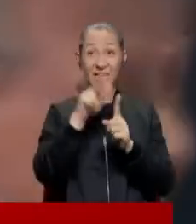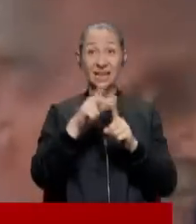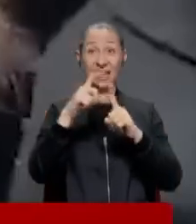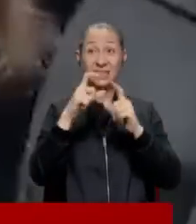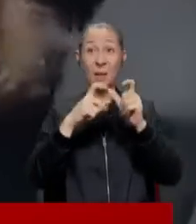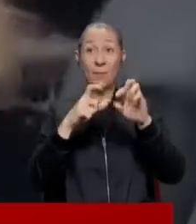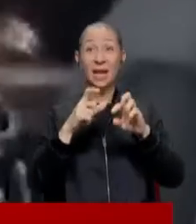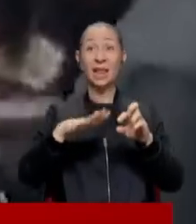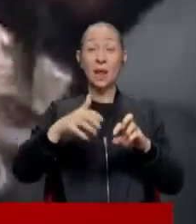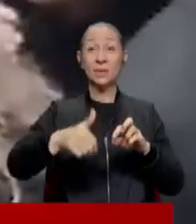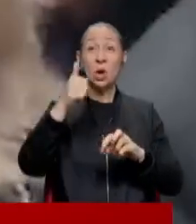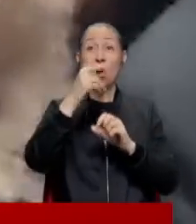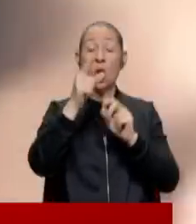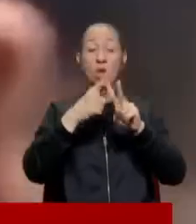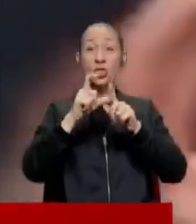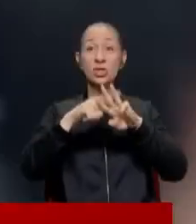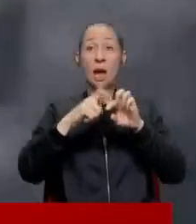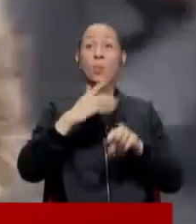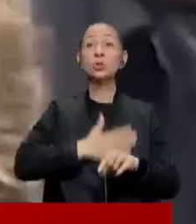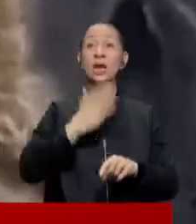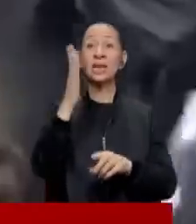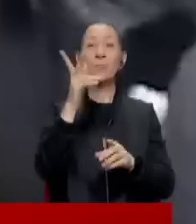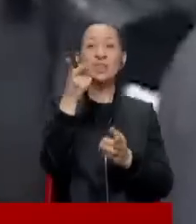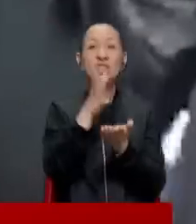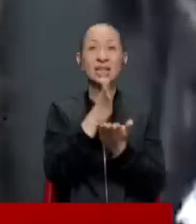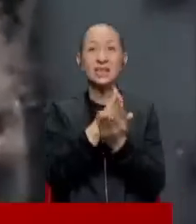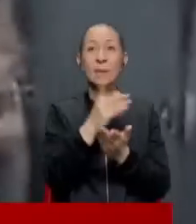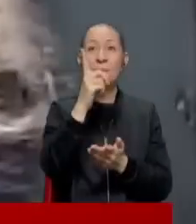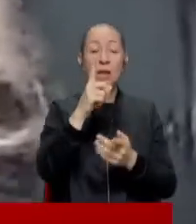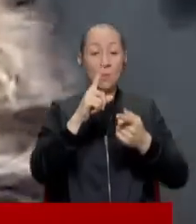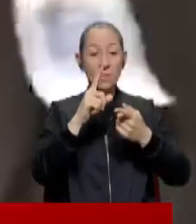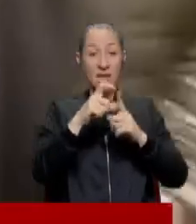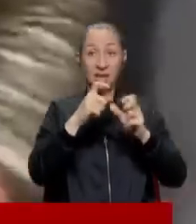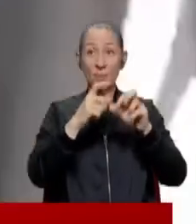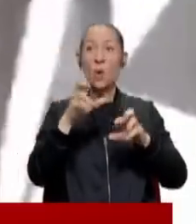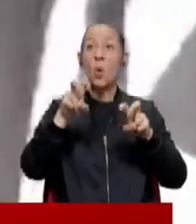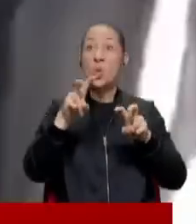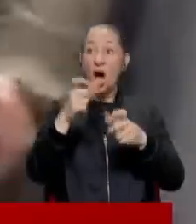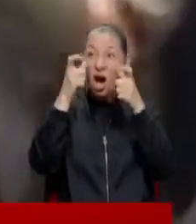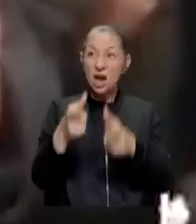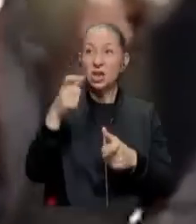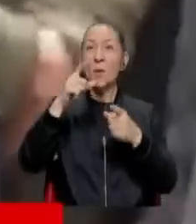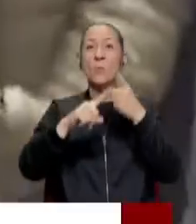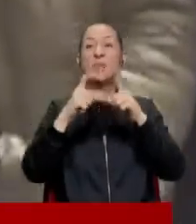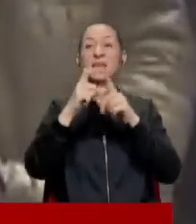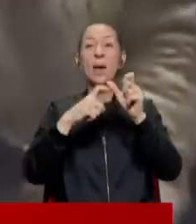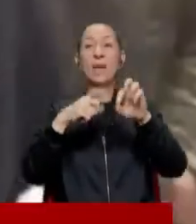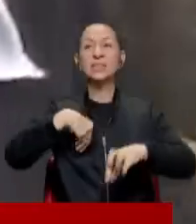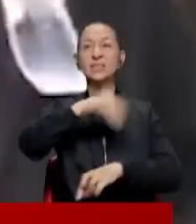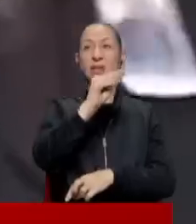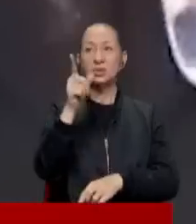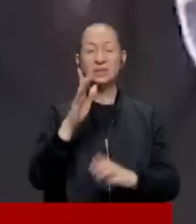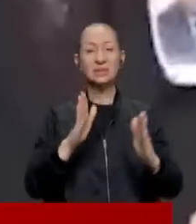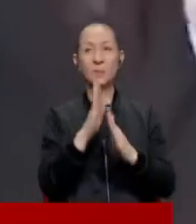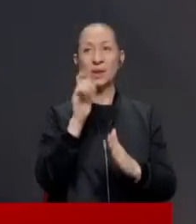Genel Başkanı Önder aksakal'a Bursa'da katıldığı bir cenazede bir Partili koltuk uğruna partiyi sattılar deyince Aksa